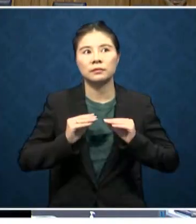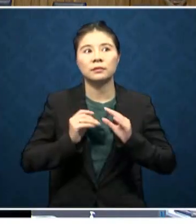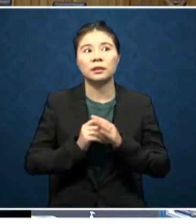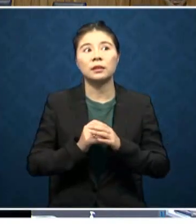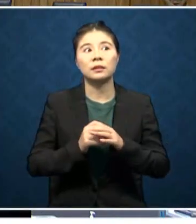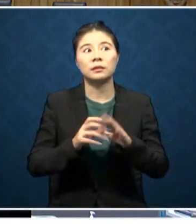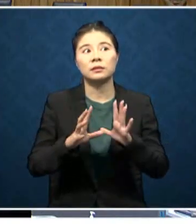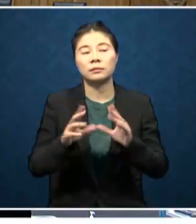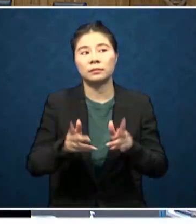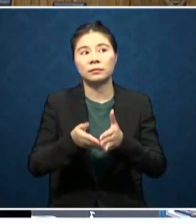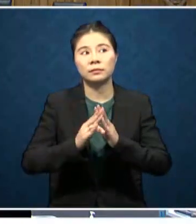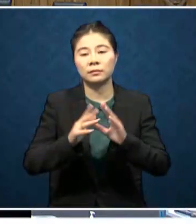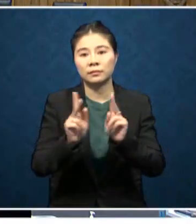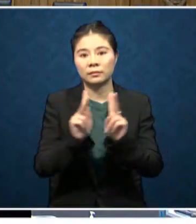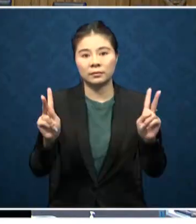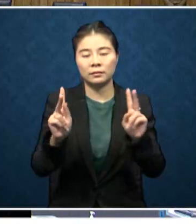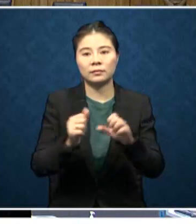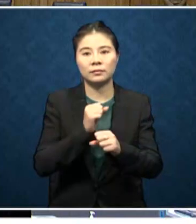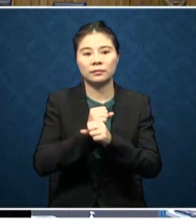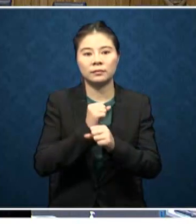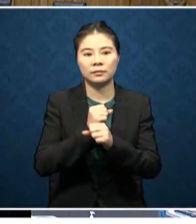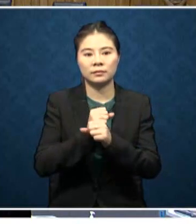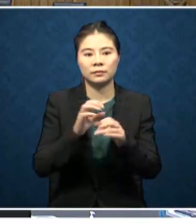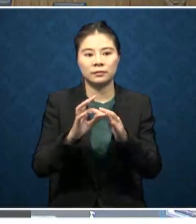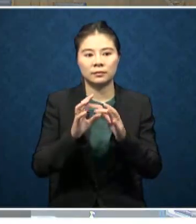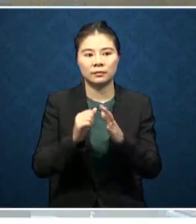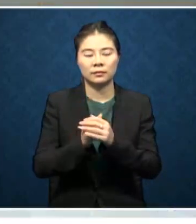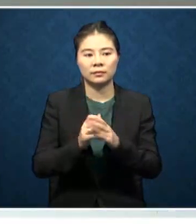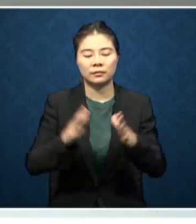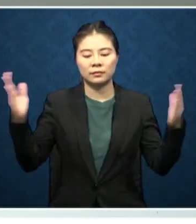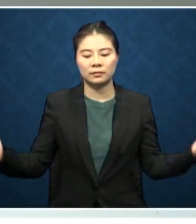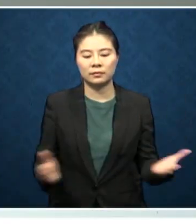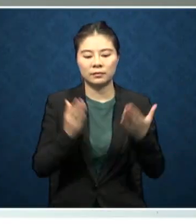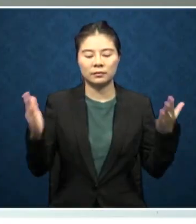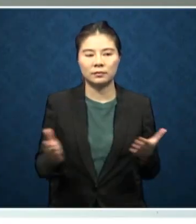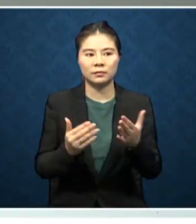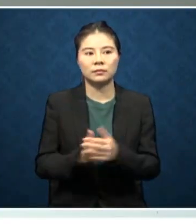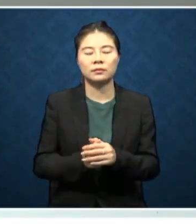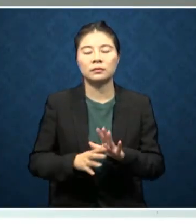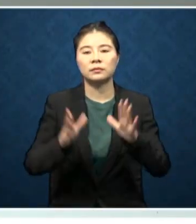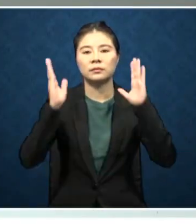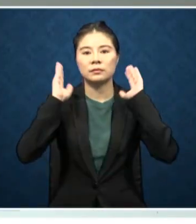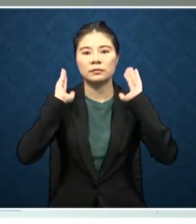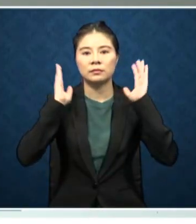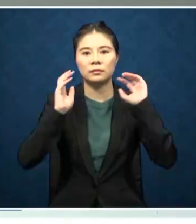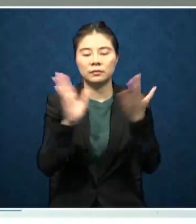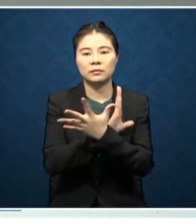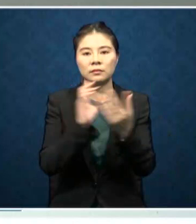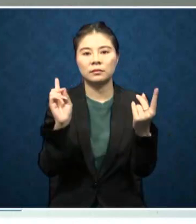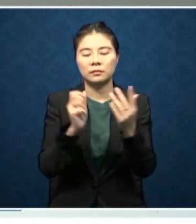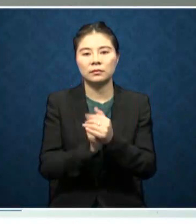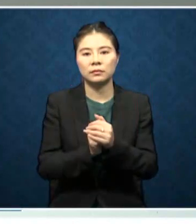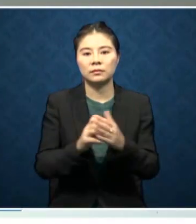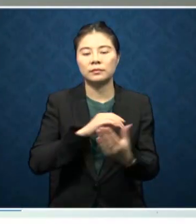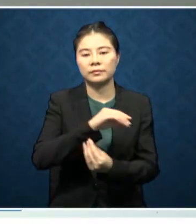วิสามัญศึกษาและพิจารณาเสนอแนะแผนกลยุทธ์การส่งเสริมซอฟต์แวร์ Soft Powerแห่งชาติเพื่อประโยชน์ด้าน